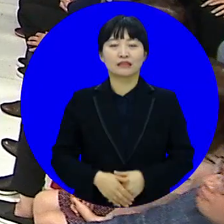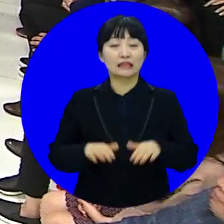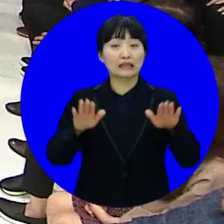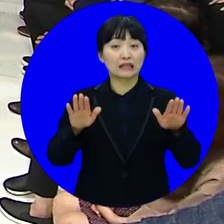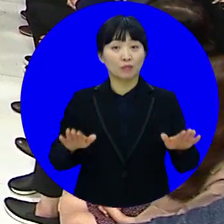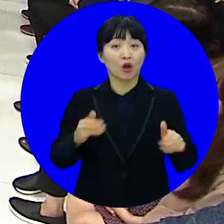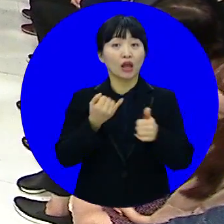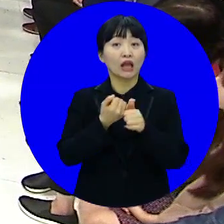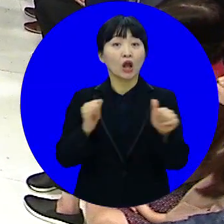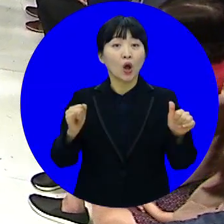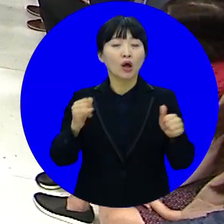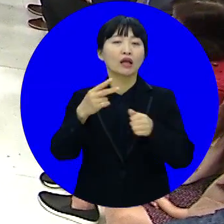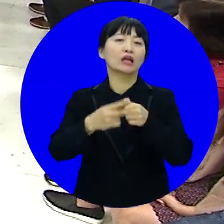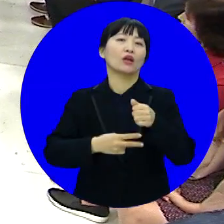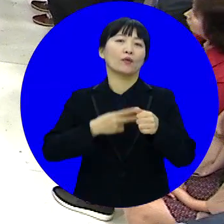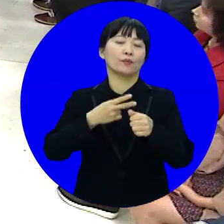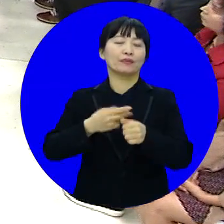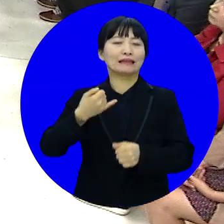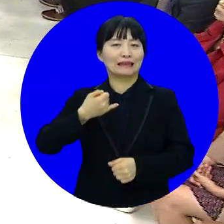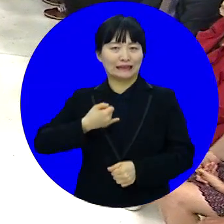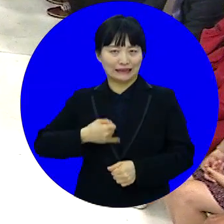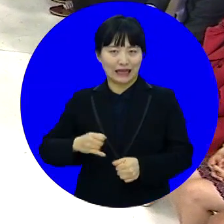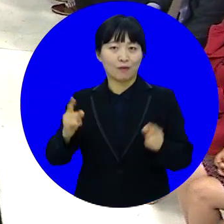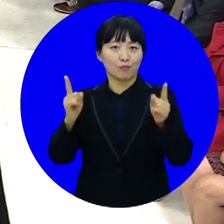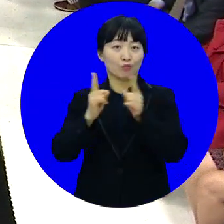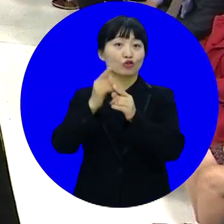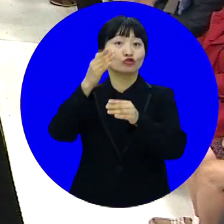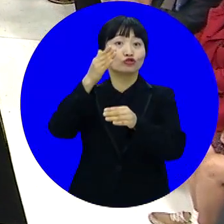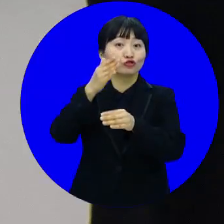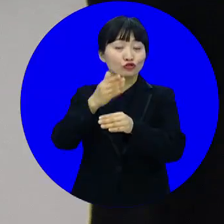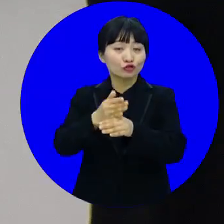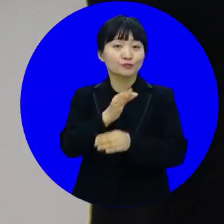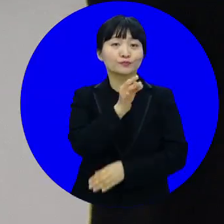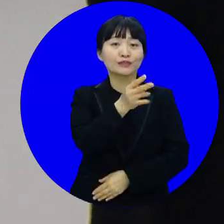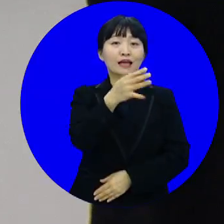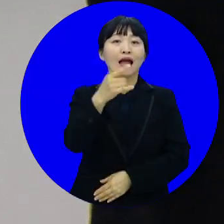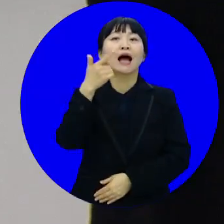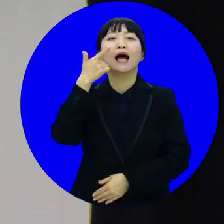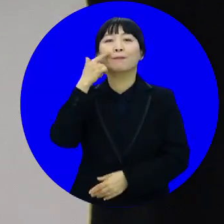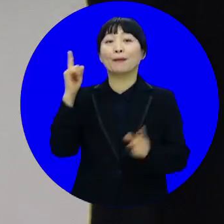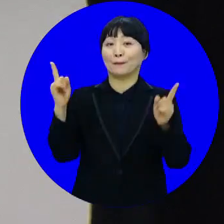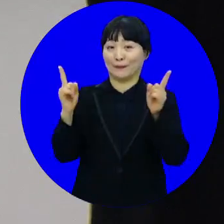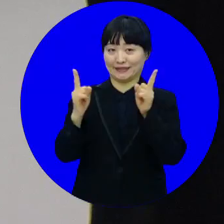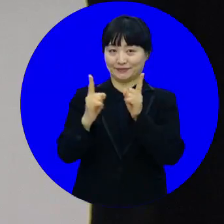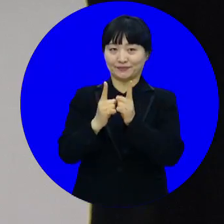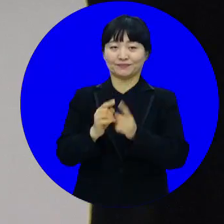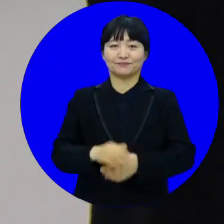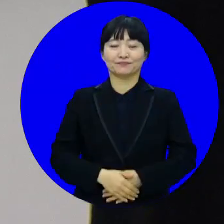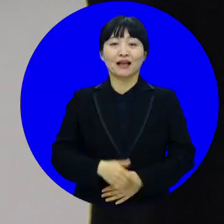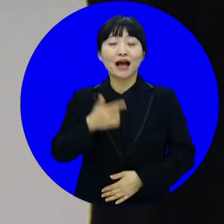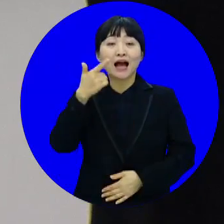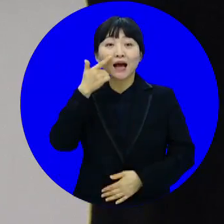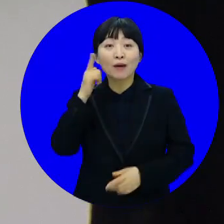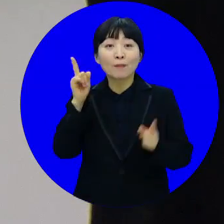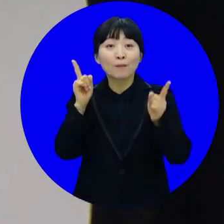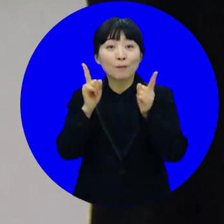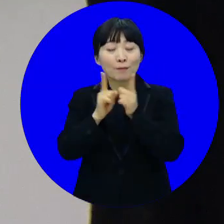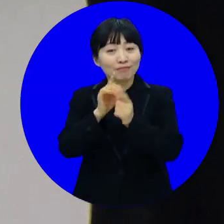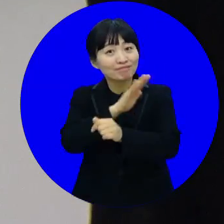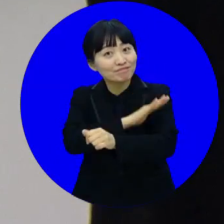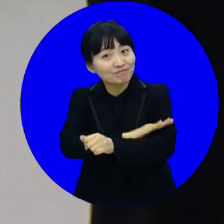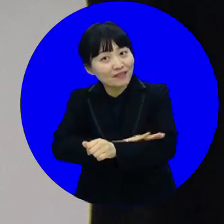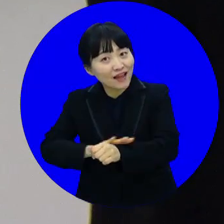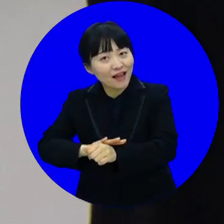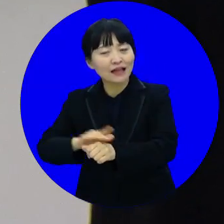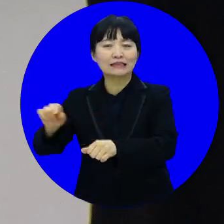이번에는요, 이혼 후 2년째 딸과 면접 교섭 중이신 예린이 아버님을 만나보겠습니다. 예린이 아버님은요, 면접 교섭을